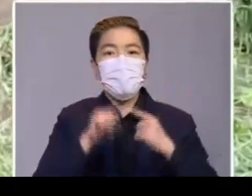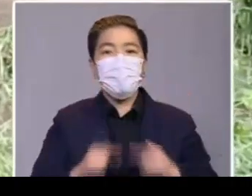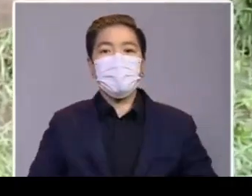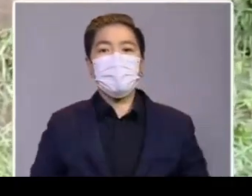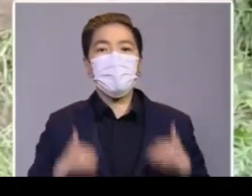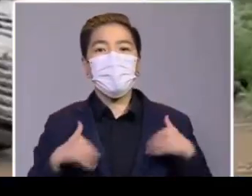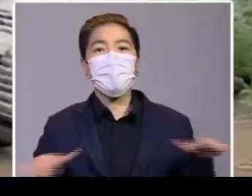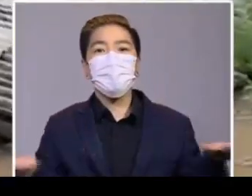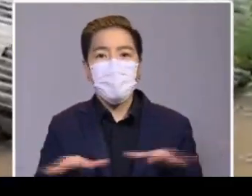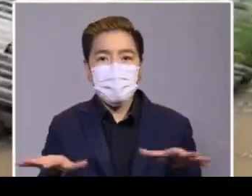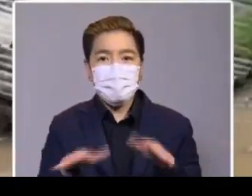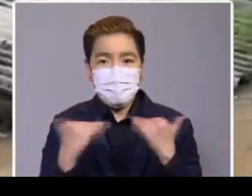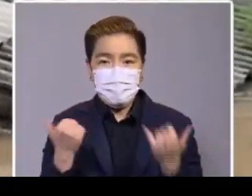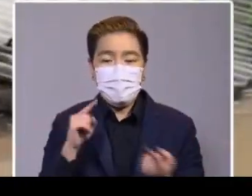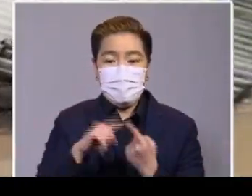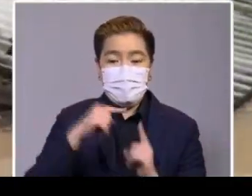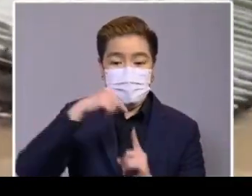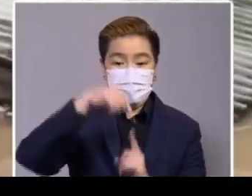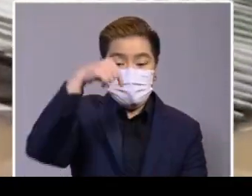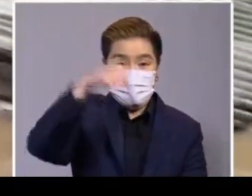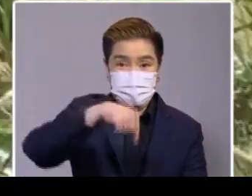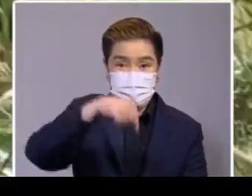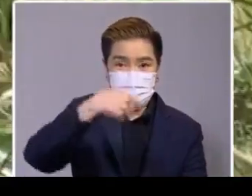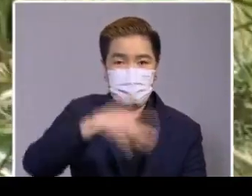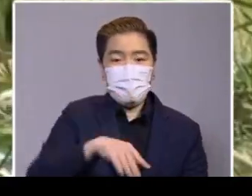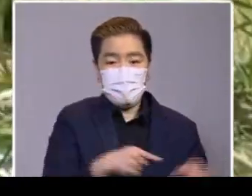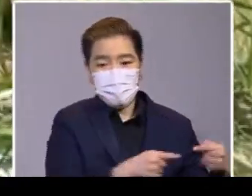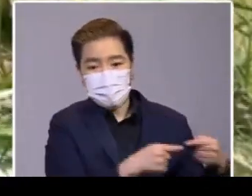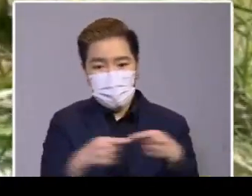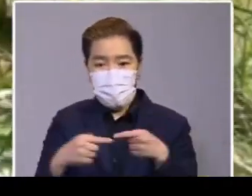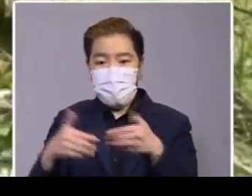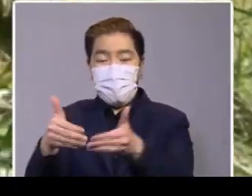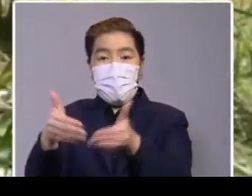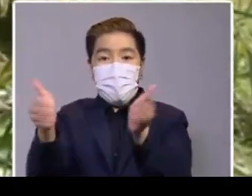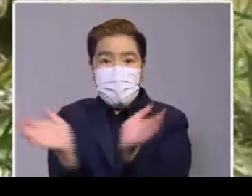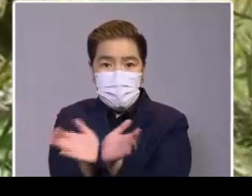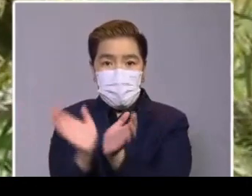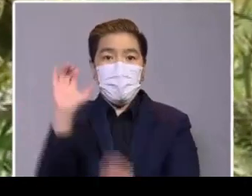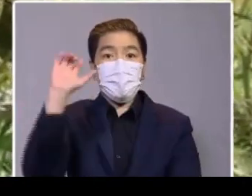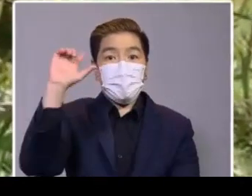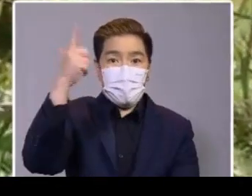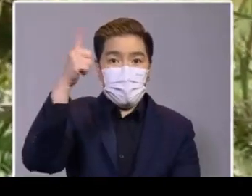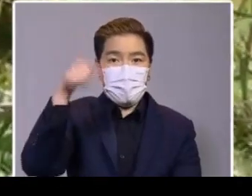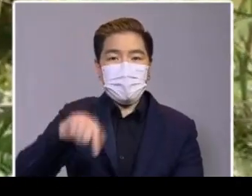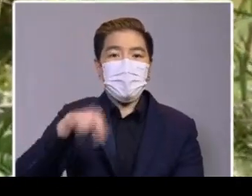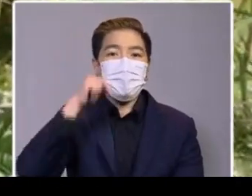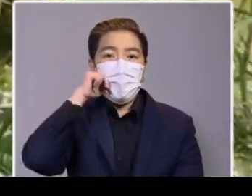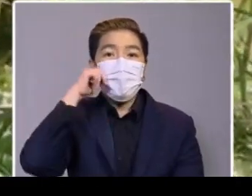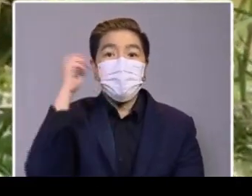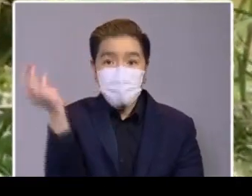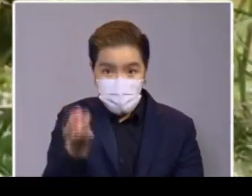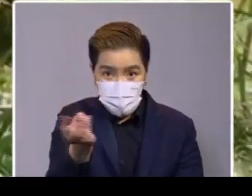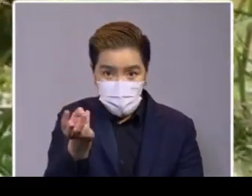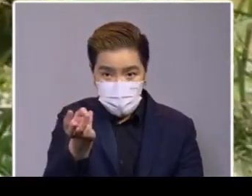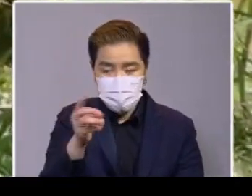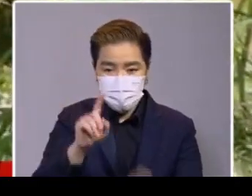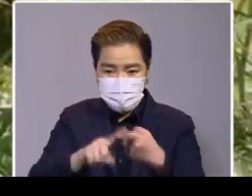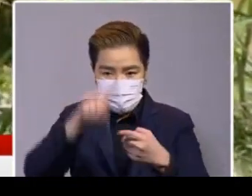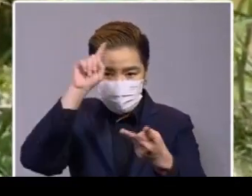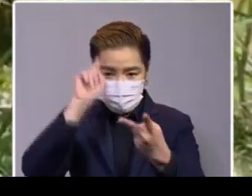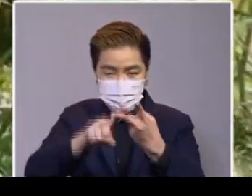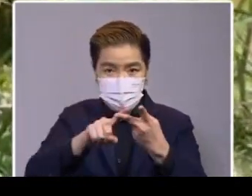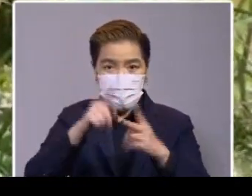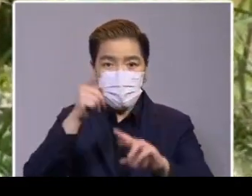ในพื้นที่อื่นอย่างเช่นอ่างทองต่อเนื่องกันน้ำจากทั้งแม่น้ำน้อยแล้วก็น้ำจากทุ่ง